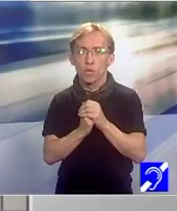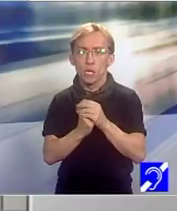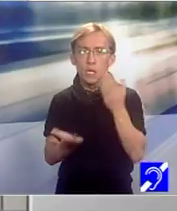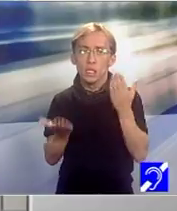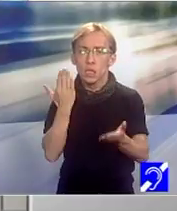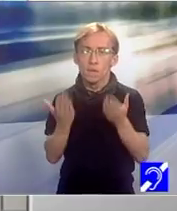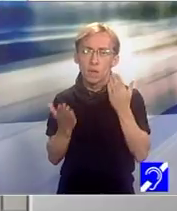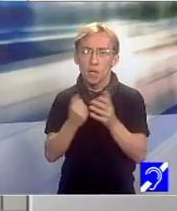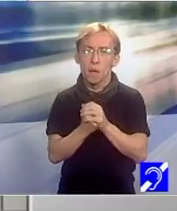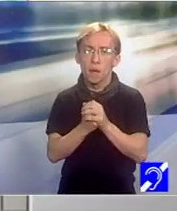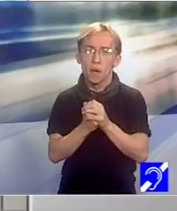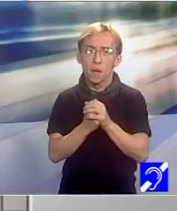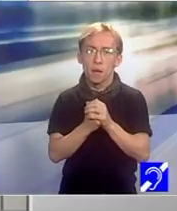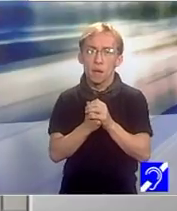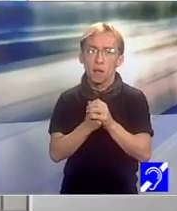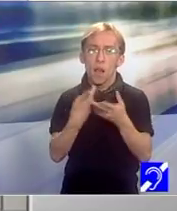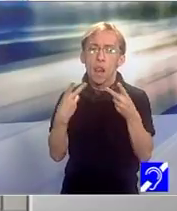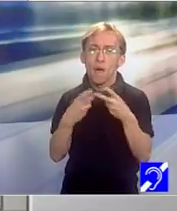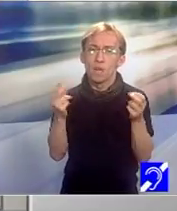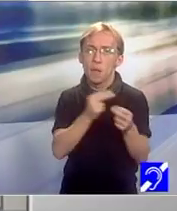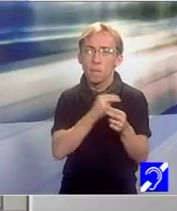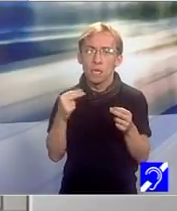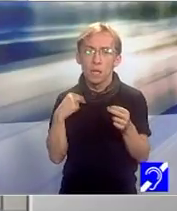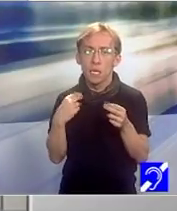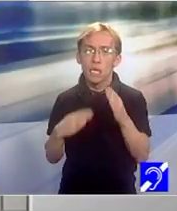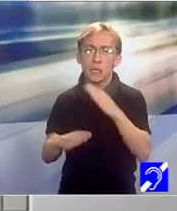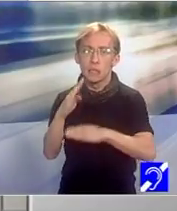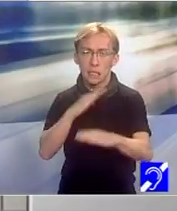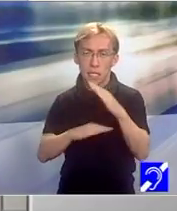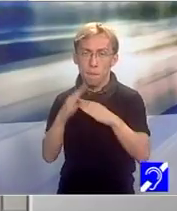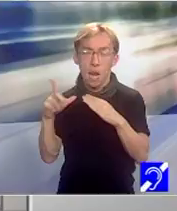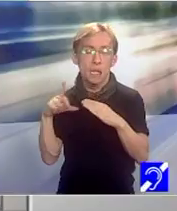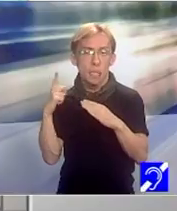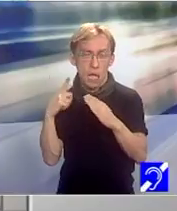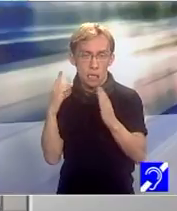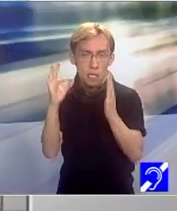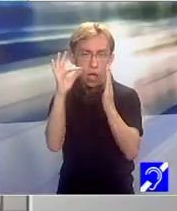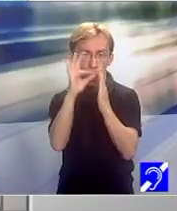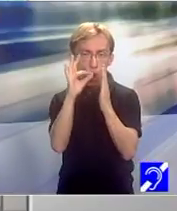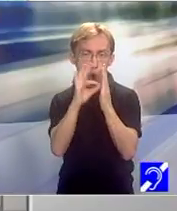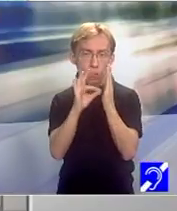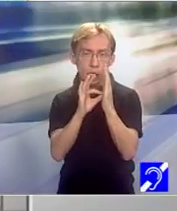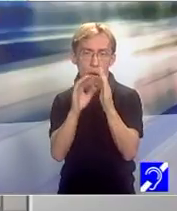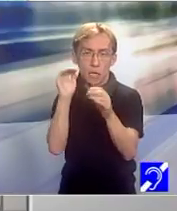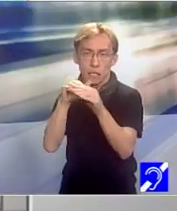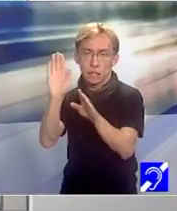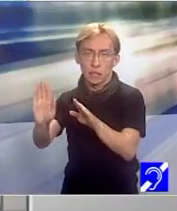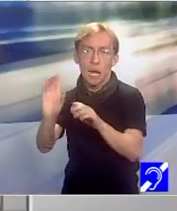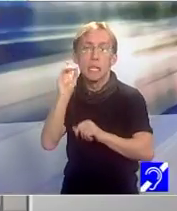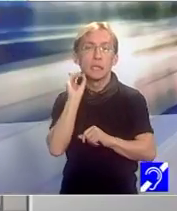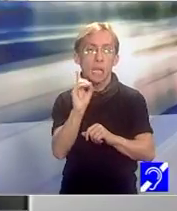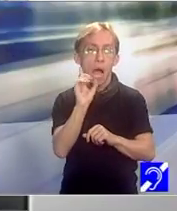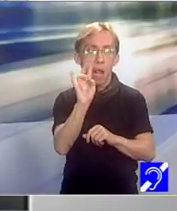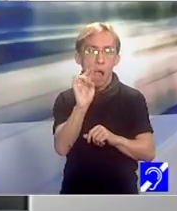care noi am spus-o adesea la Fără Prejudecăți. Dizabilitatea este condiția în sine, handicapul adesea